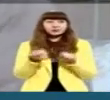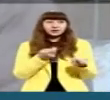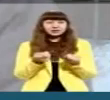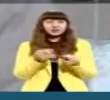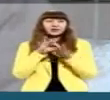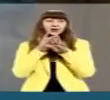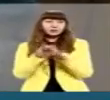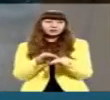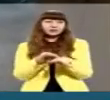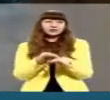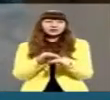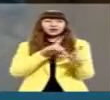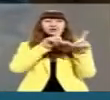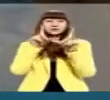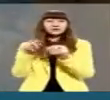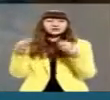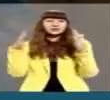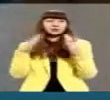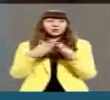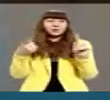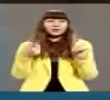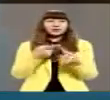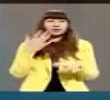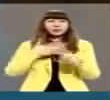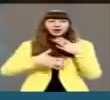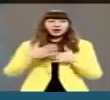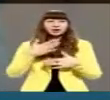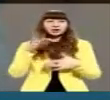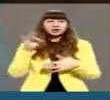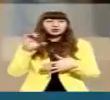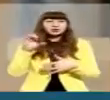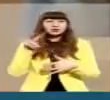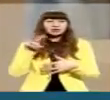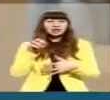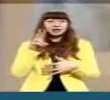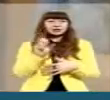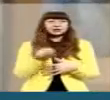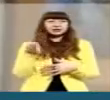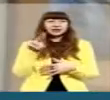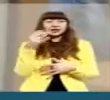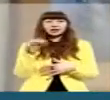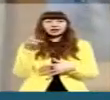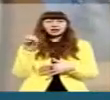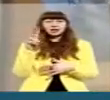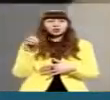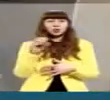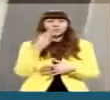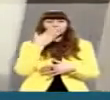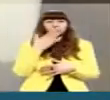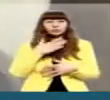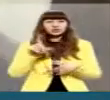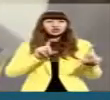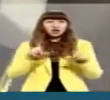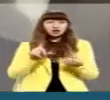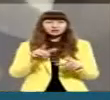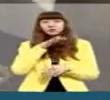маңызды. Ең бірінші боп Аяз ата мен Ақшақар Руслан Данкиновтың үйіне келді. Бала шахмат ойнағанды ұнатады.